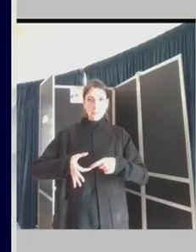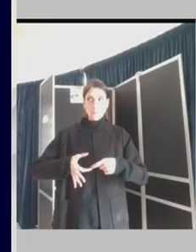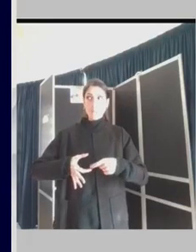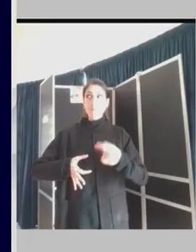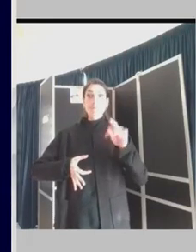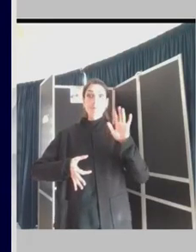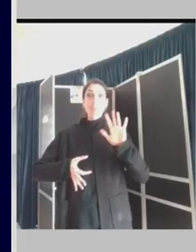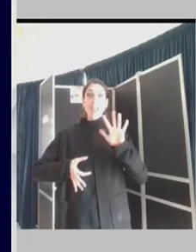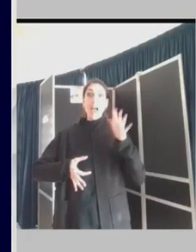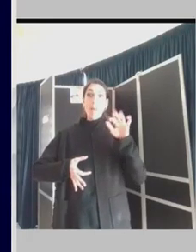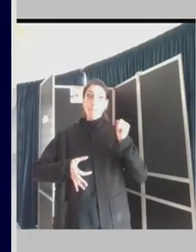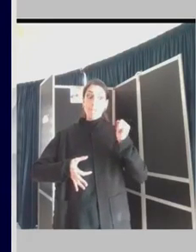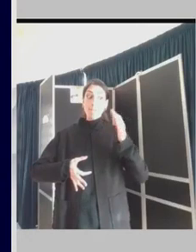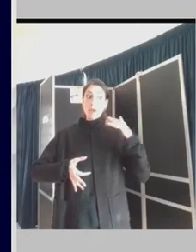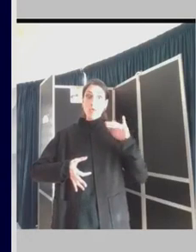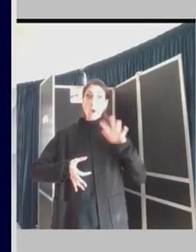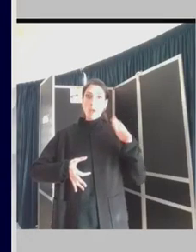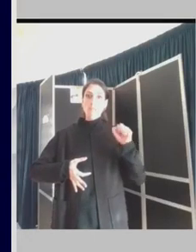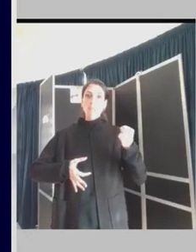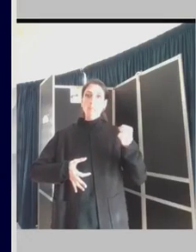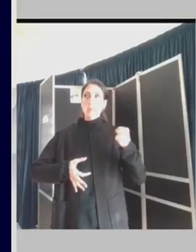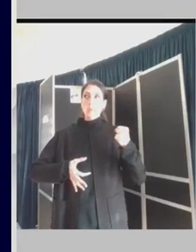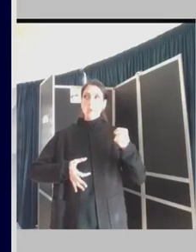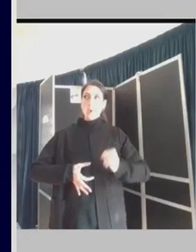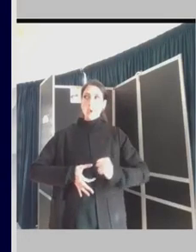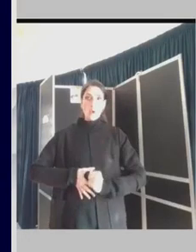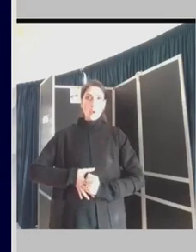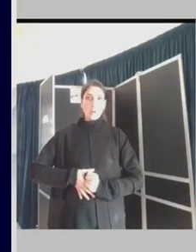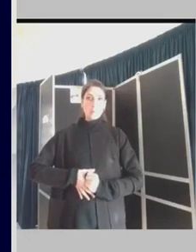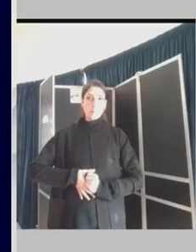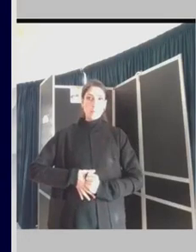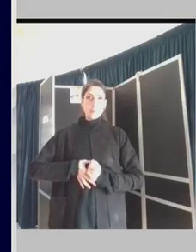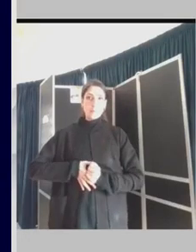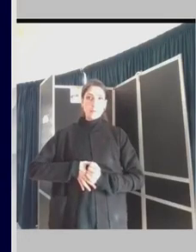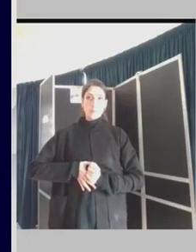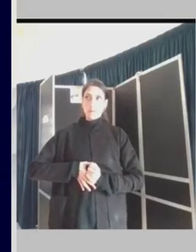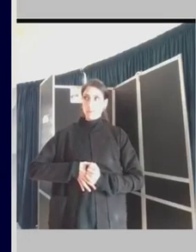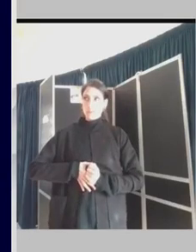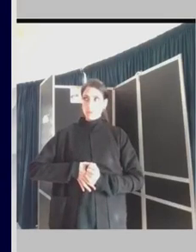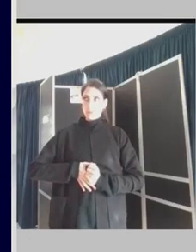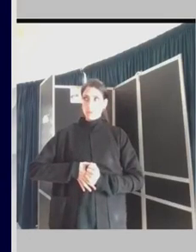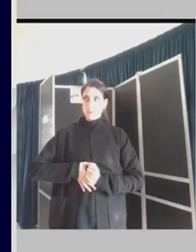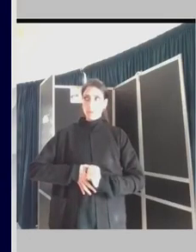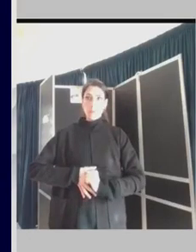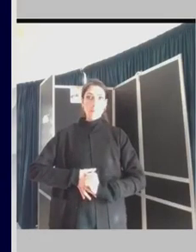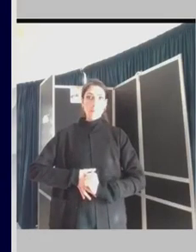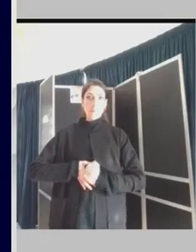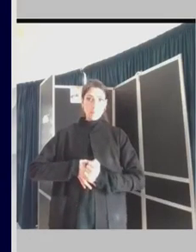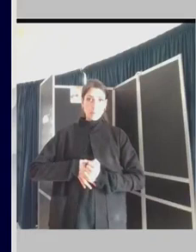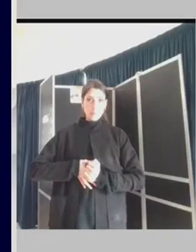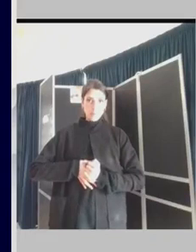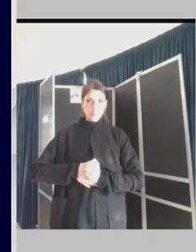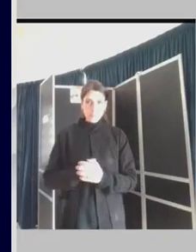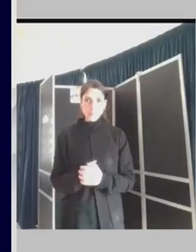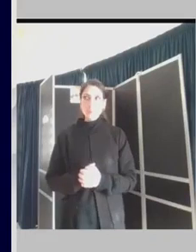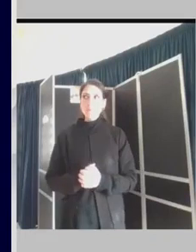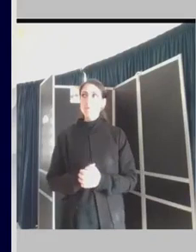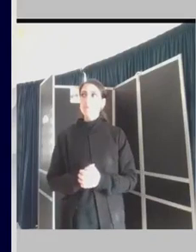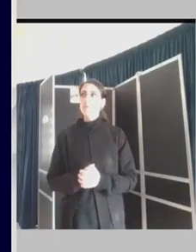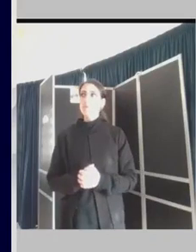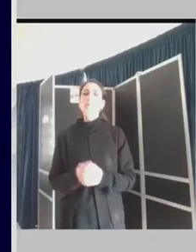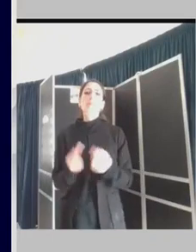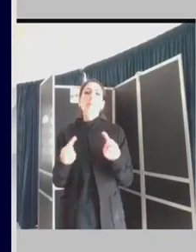così toglie la C, la mette sopra e fa questa manovra, via. Vado? Sì, vai, perfetto. Ecco, basta